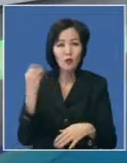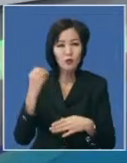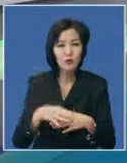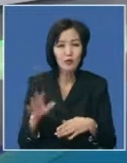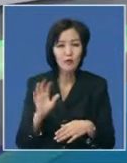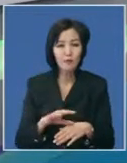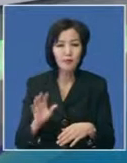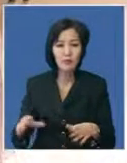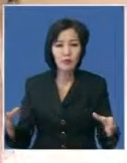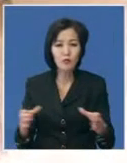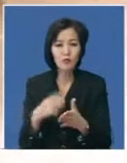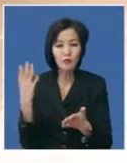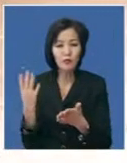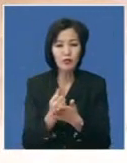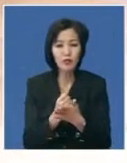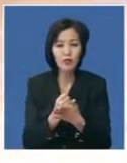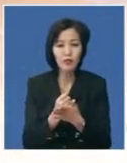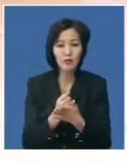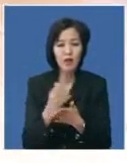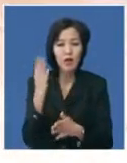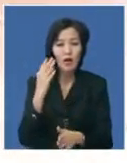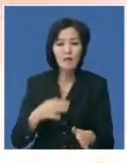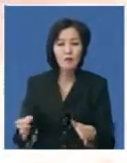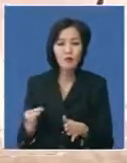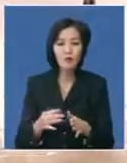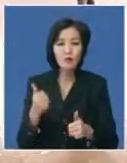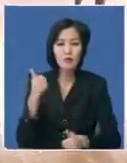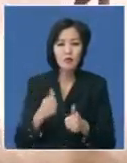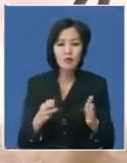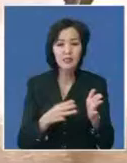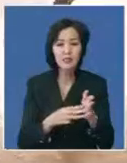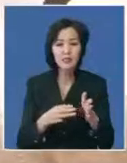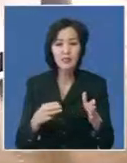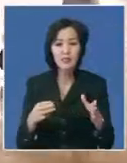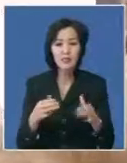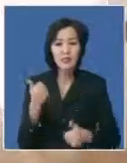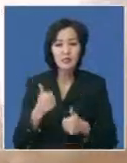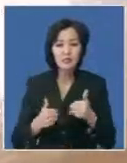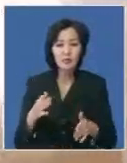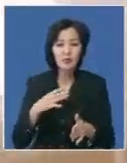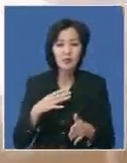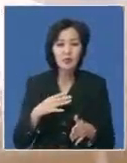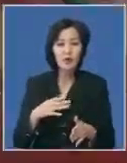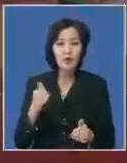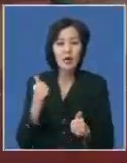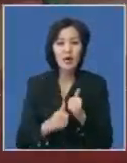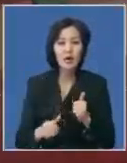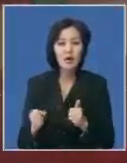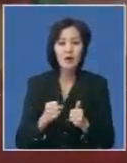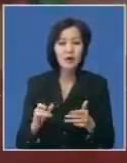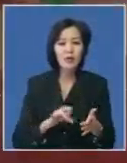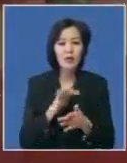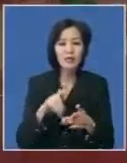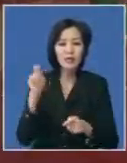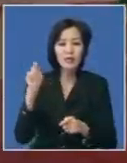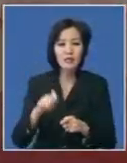алды. Баскетболдан өткен Алматы облысының біріншілігі 8 турдан тұрды. Онда өңіріміздің әр аудан қаласынан келген командалар